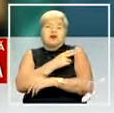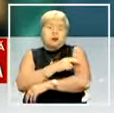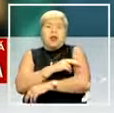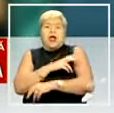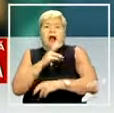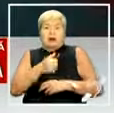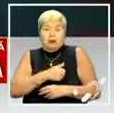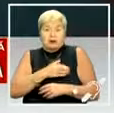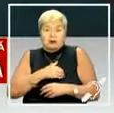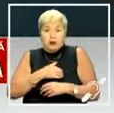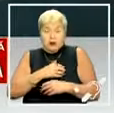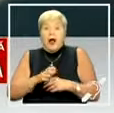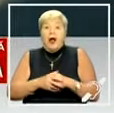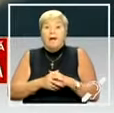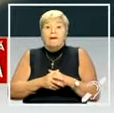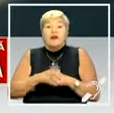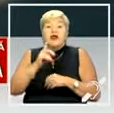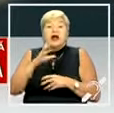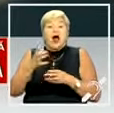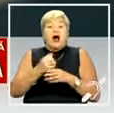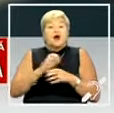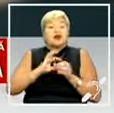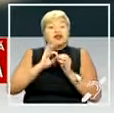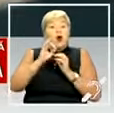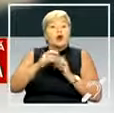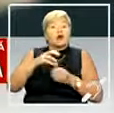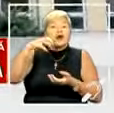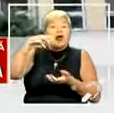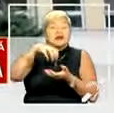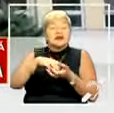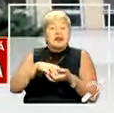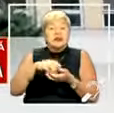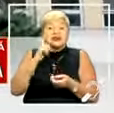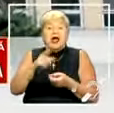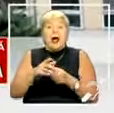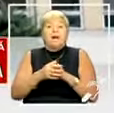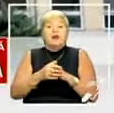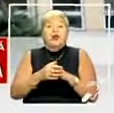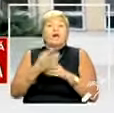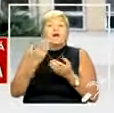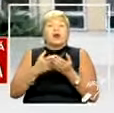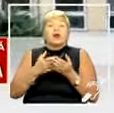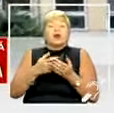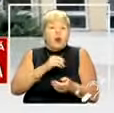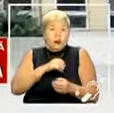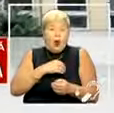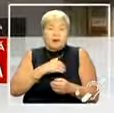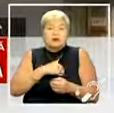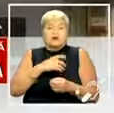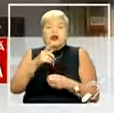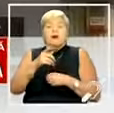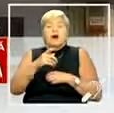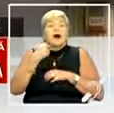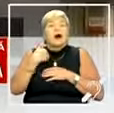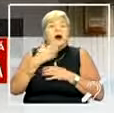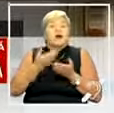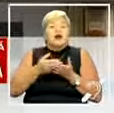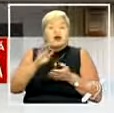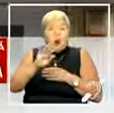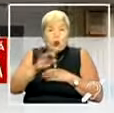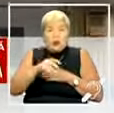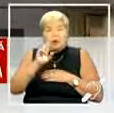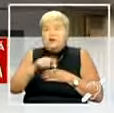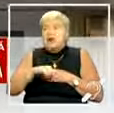martie acestui an a preluat și coordonarea secției de chirurgie cardiovasculară pediatrică și are 63 de ani. Închei prin a vă spune